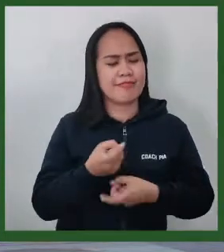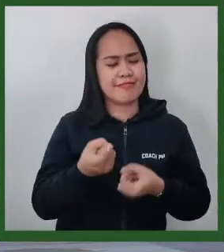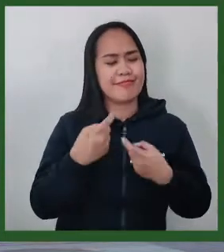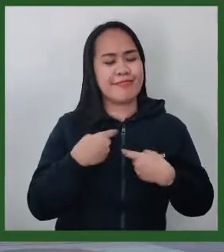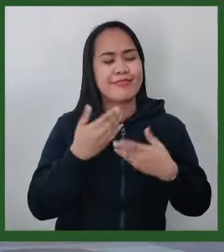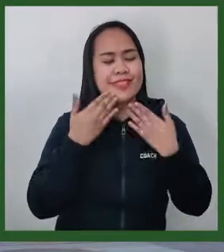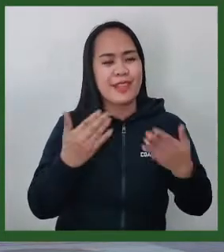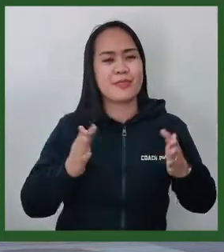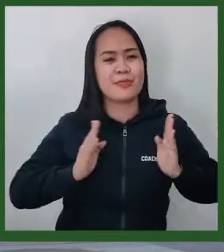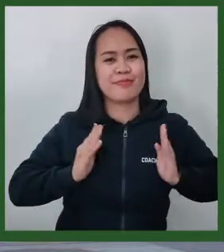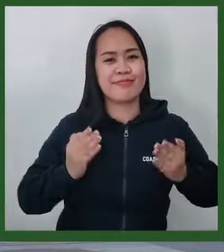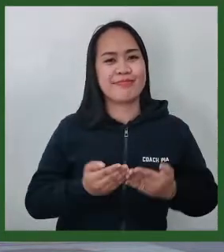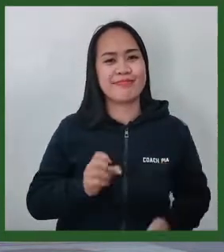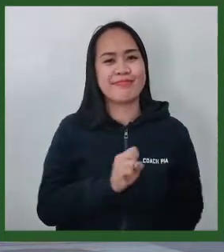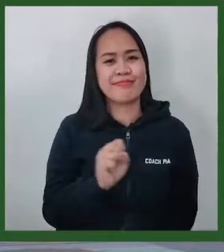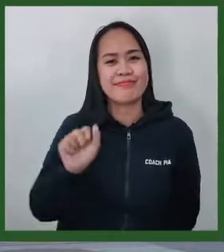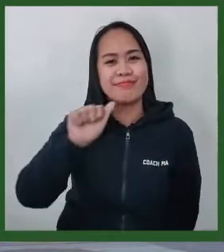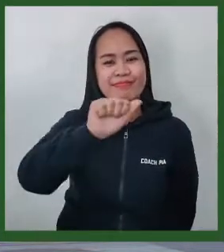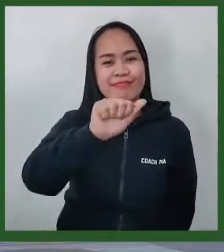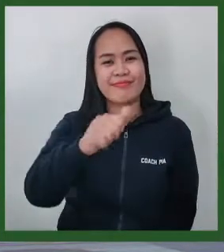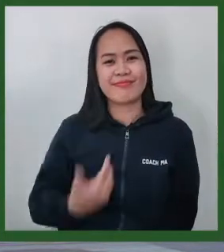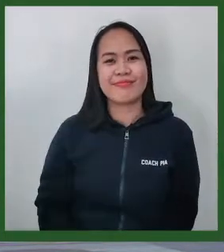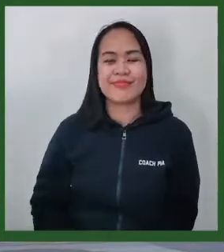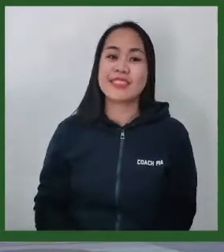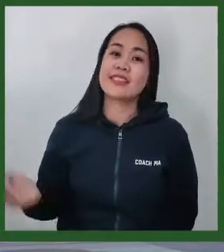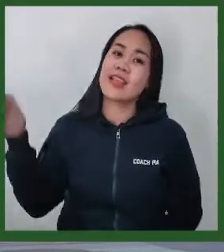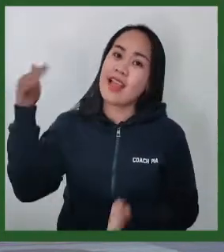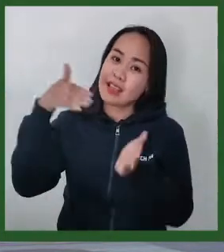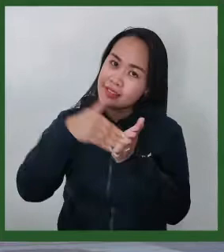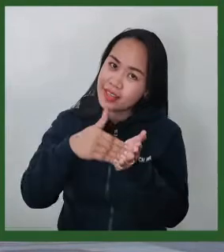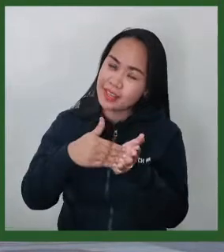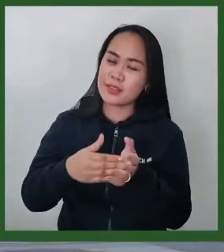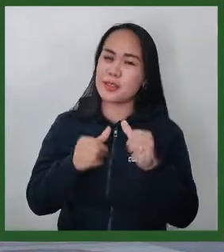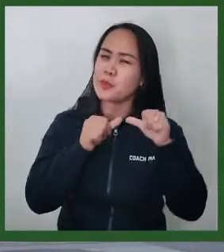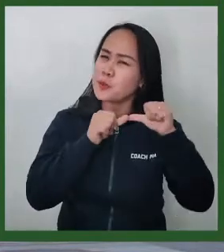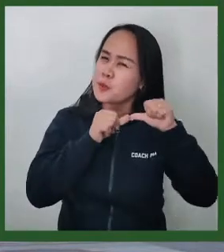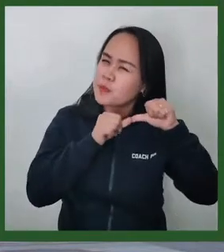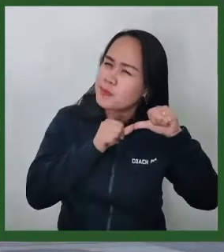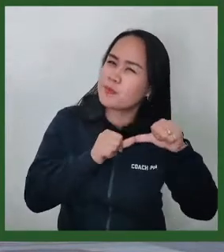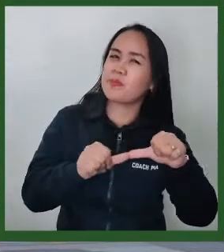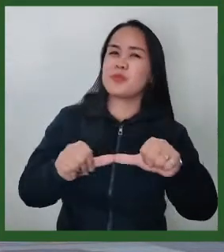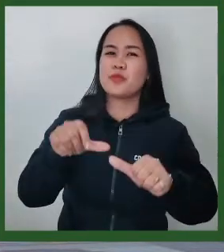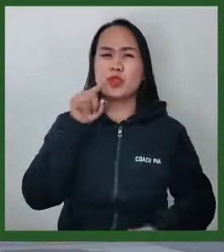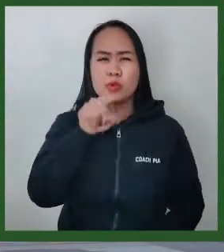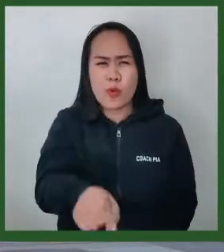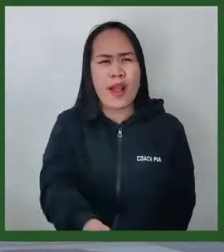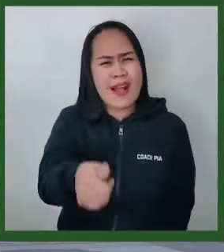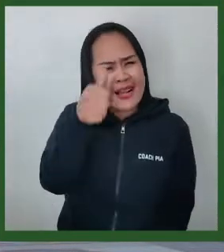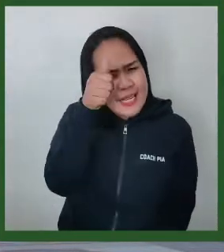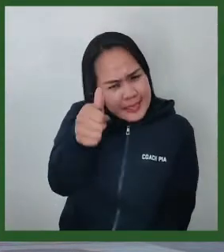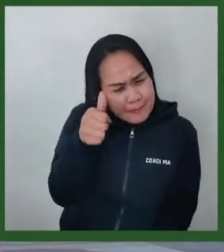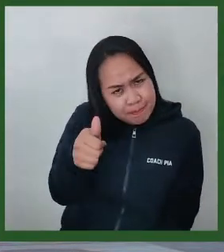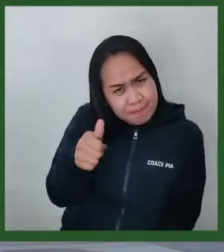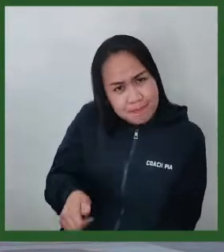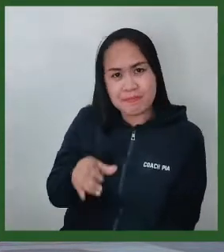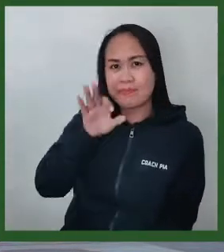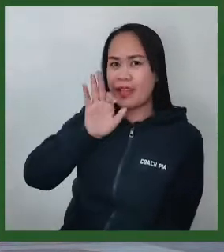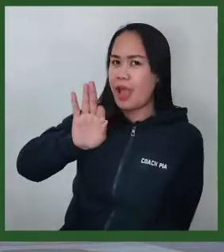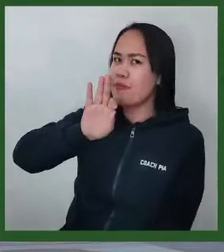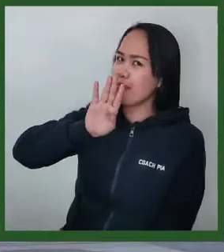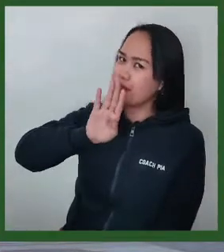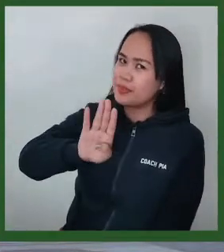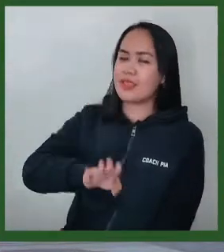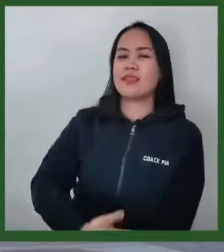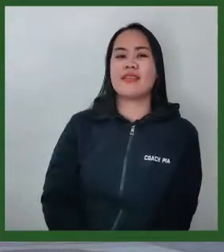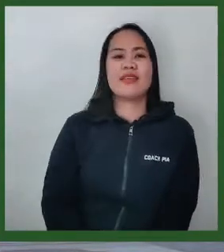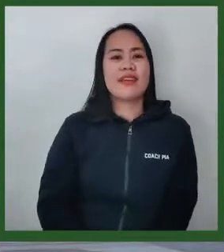San Antonio. So muli, ang aking patuloy na paghikayat sa ating mga kabarangay na i-like ang ating mga Facebook pages